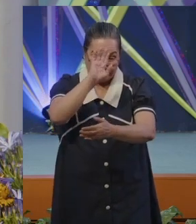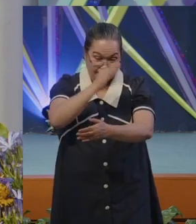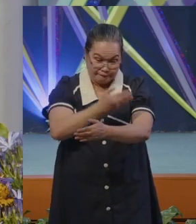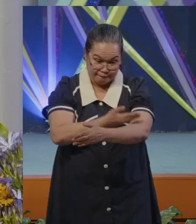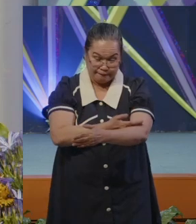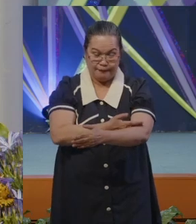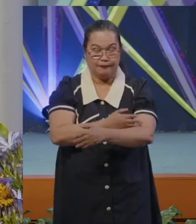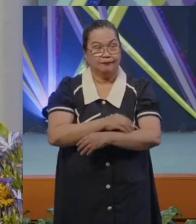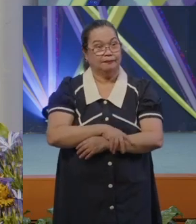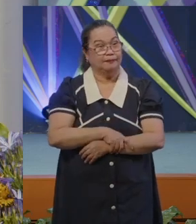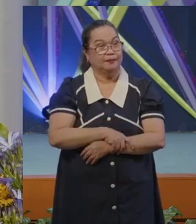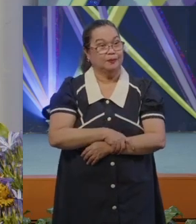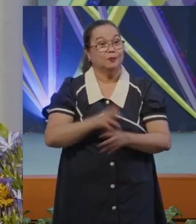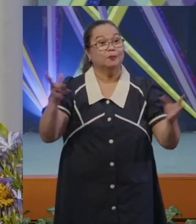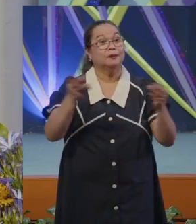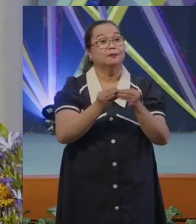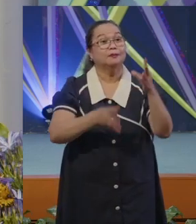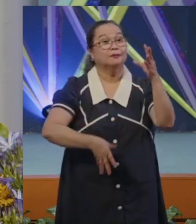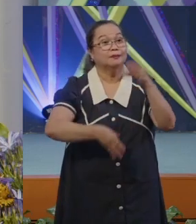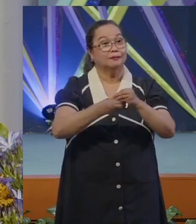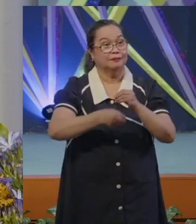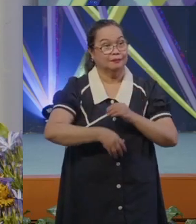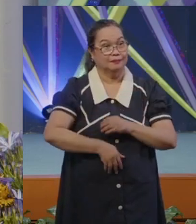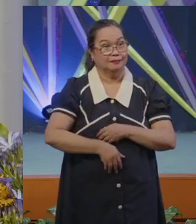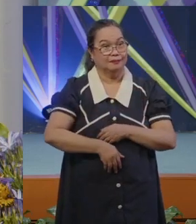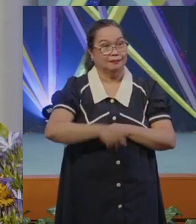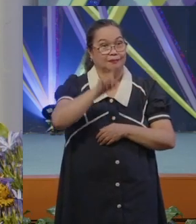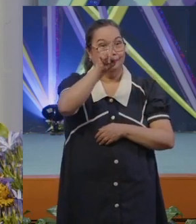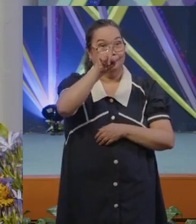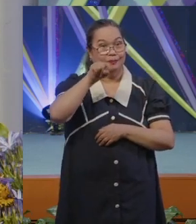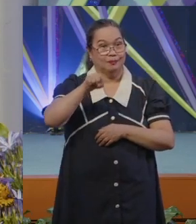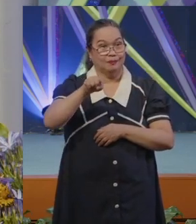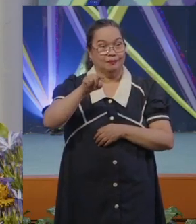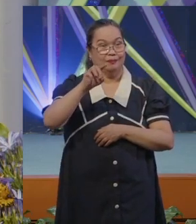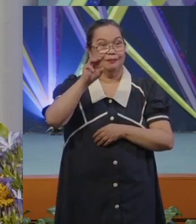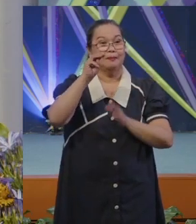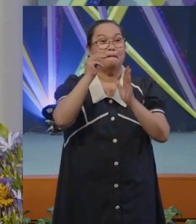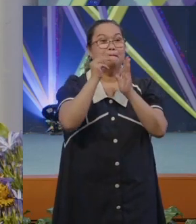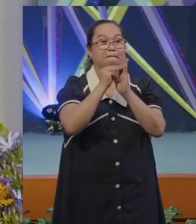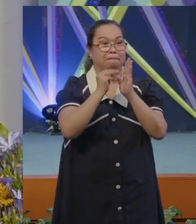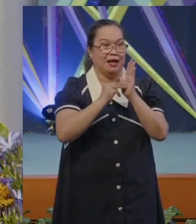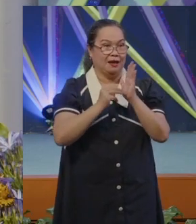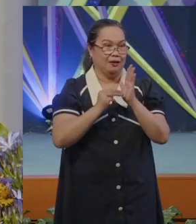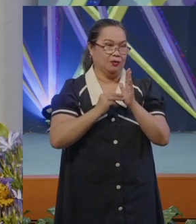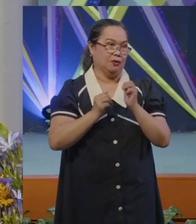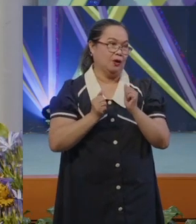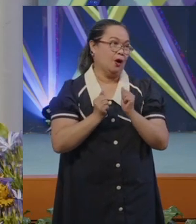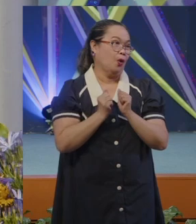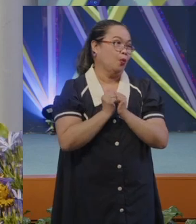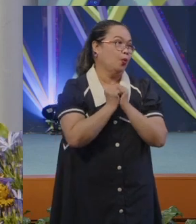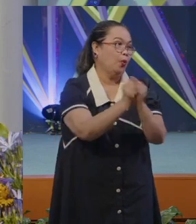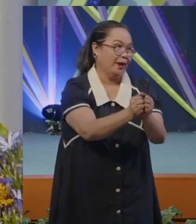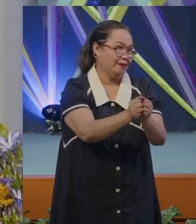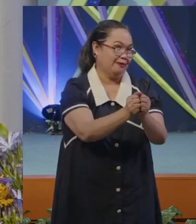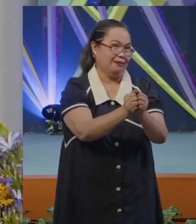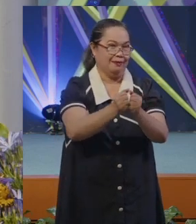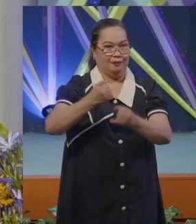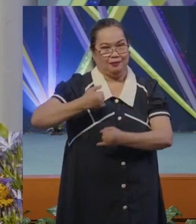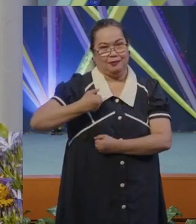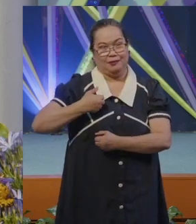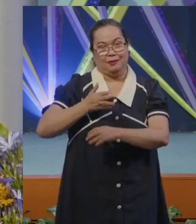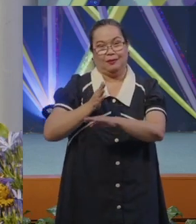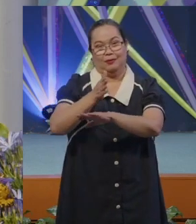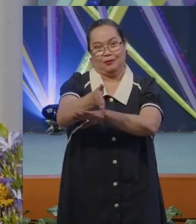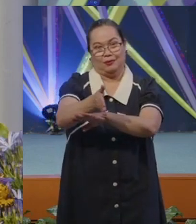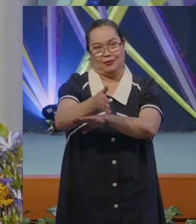lang. Di at least 1.8 million ang kasama niyang tatawid sa Jordan.